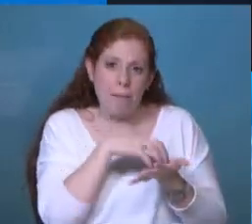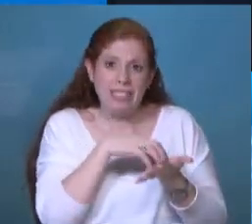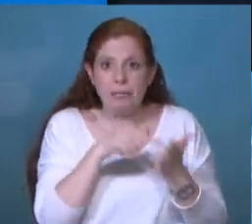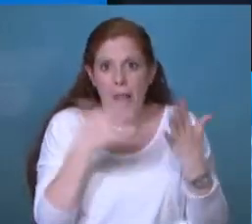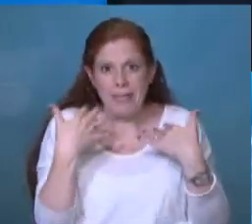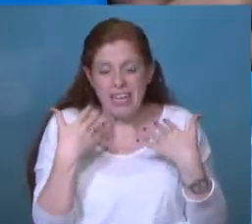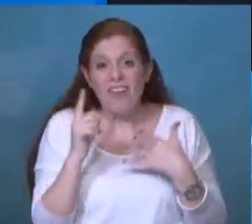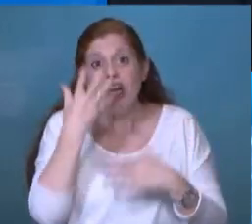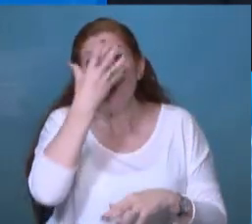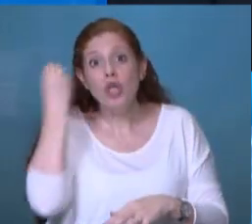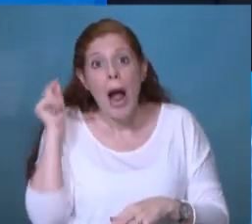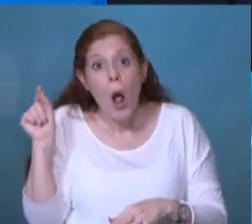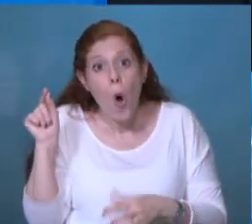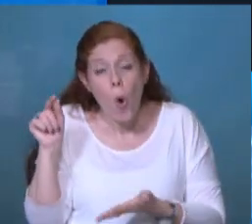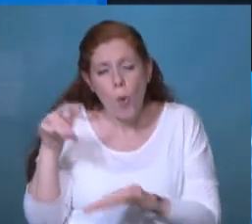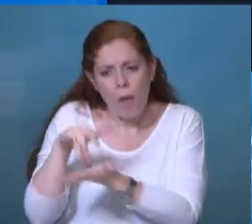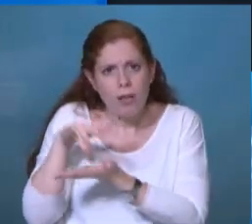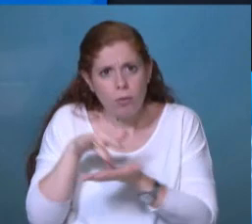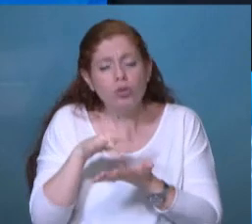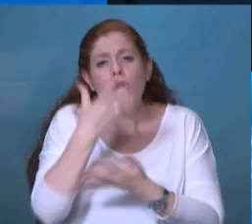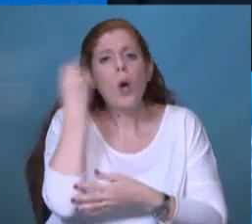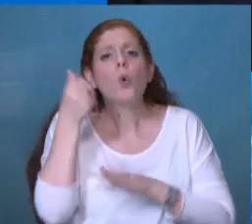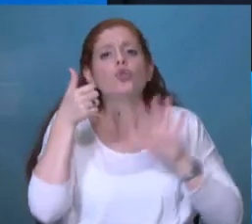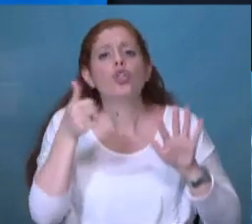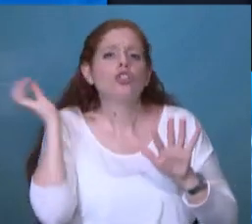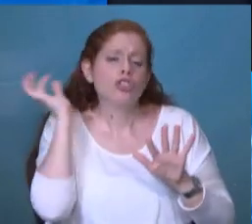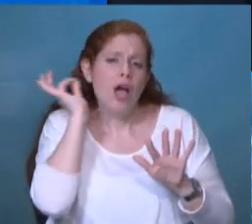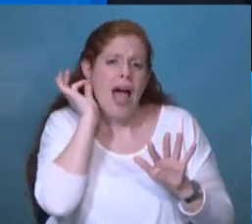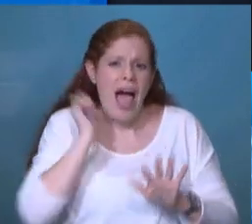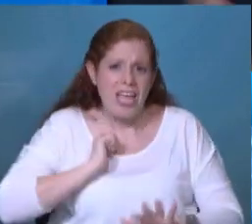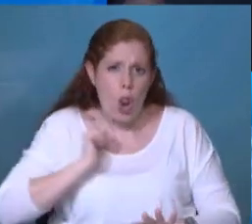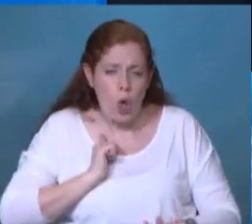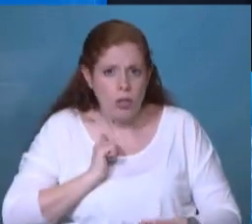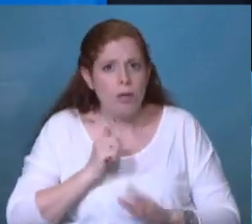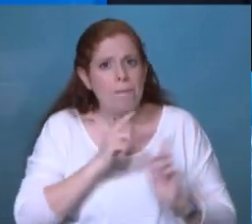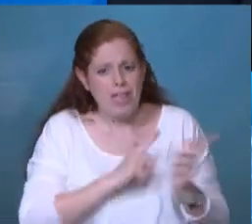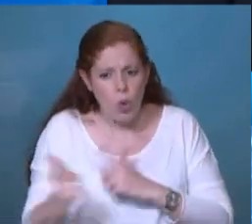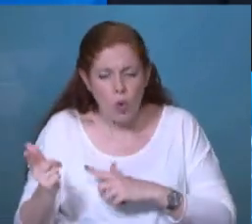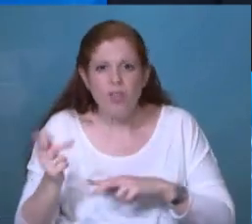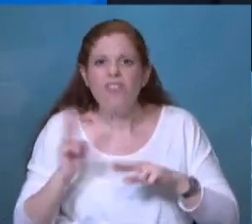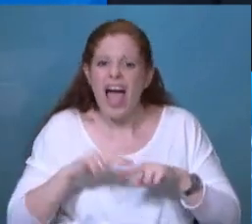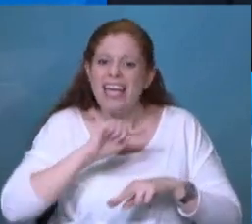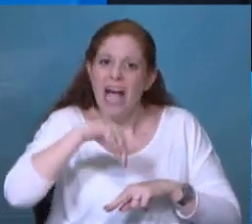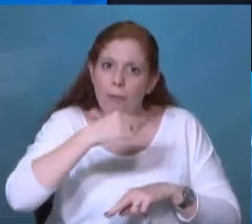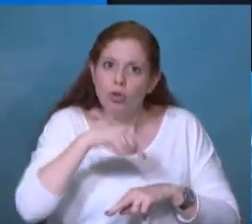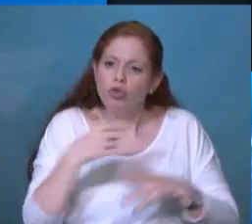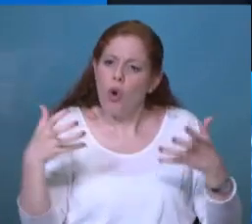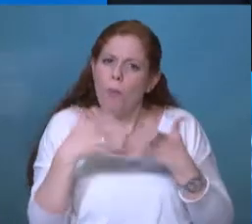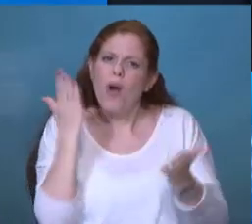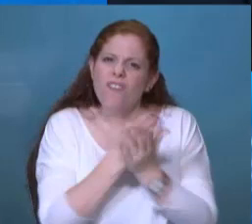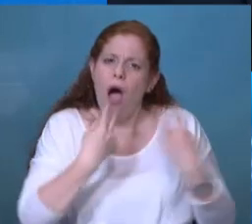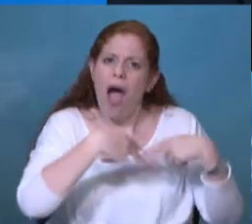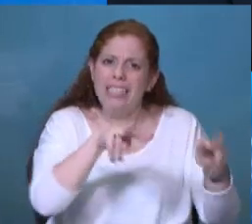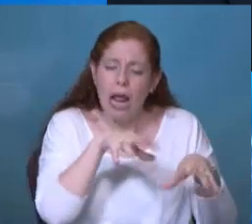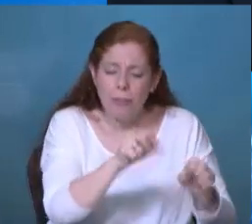בשטח האימונים, באחד הפריקסטים, 6 חיילות בטירונות כאמור. אחרי כמה שעות שכל הפלוגה כבר חזרה לבסיס,